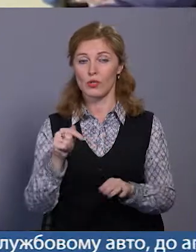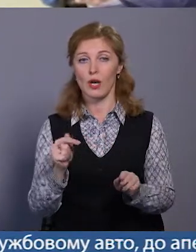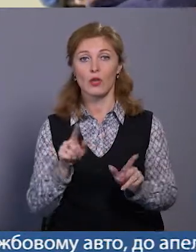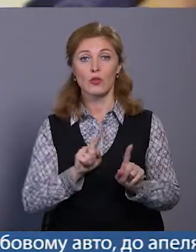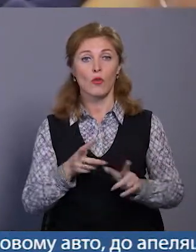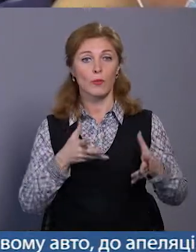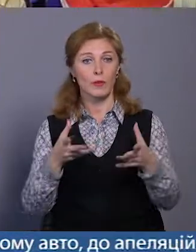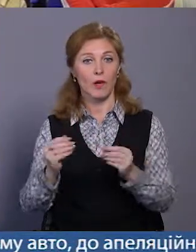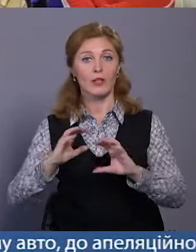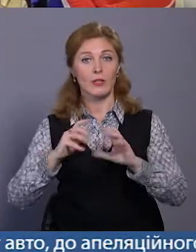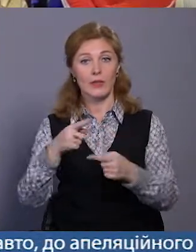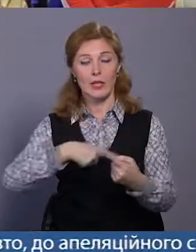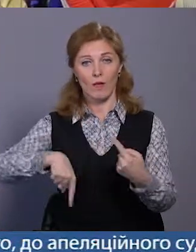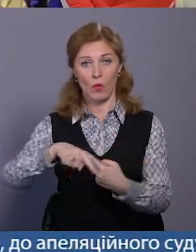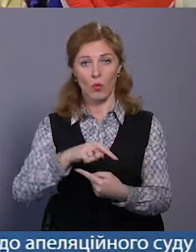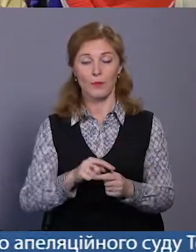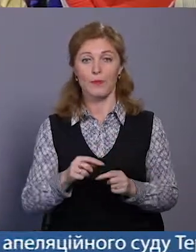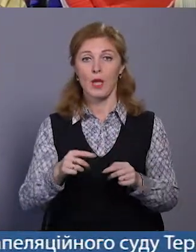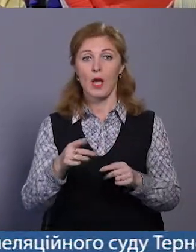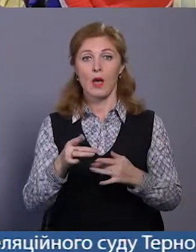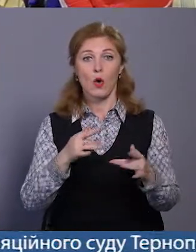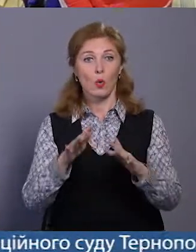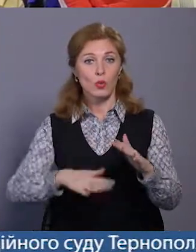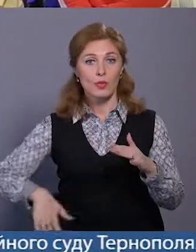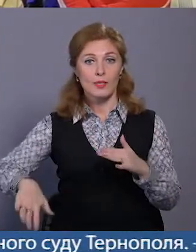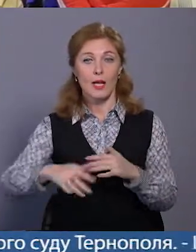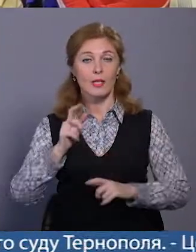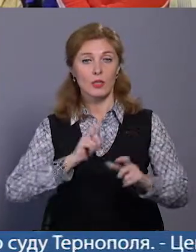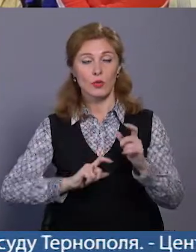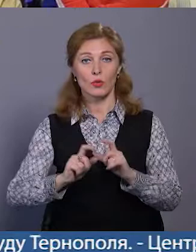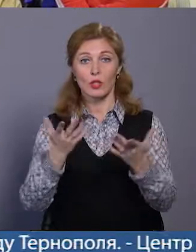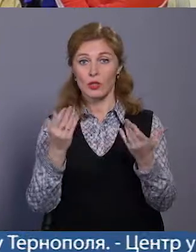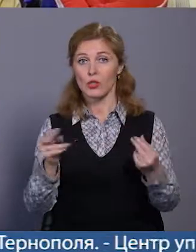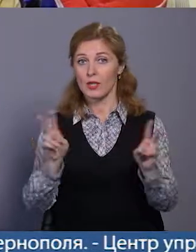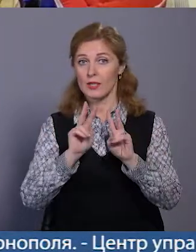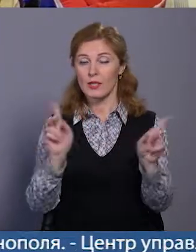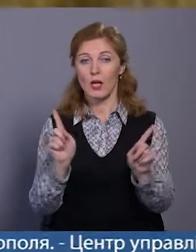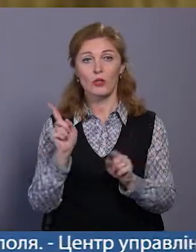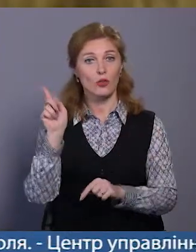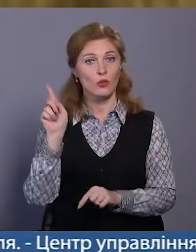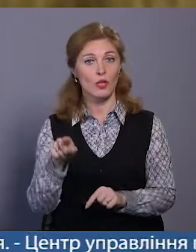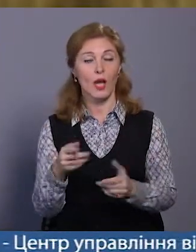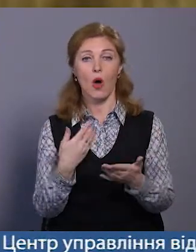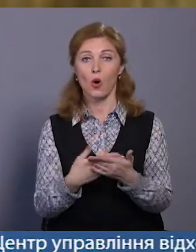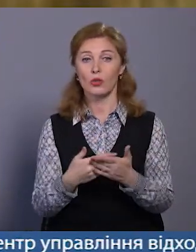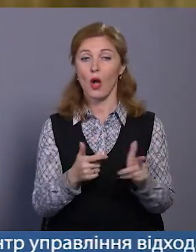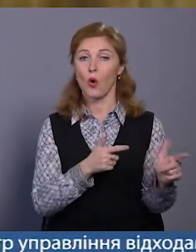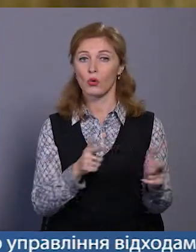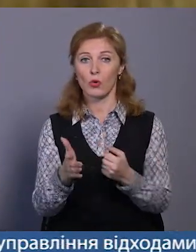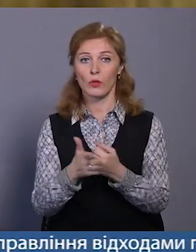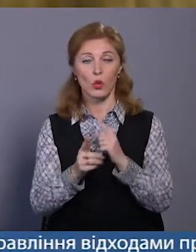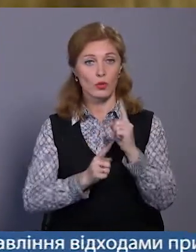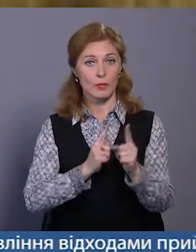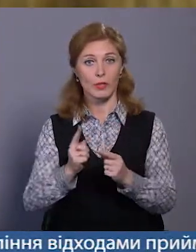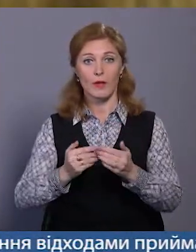впливають на світ навколо них. У залі Хмельницької міської ради студенти вишів. Вони ще не знають, на що здатні, однак готові до змін для початку